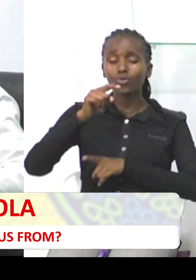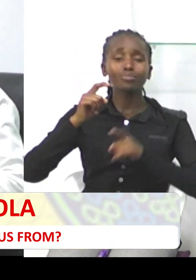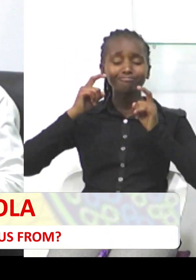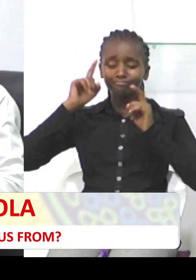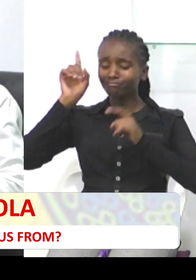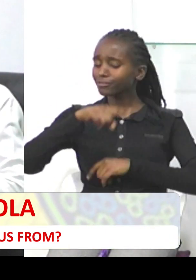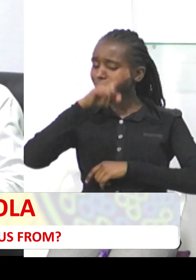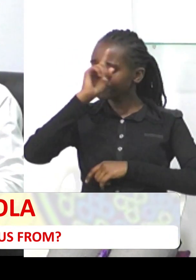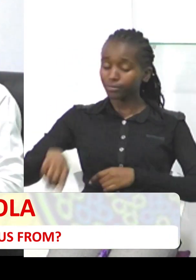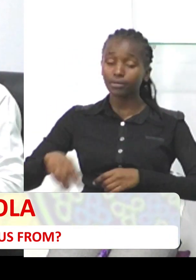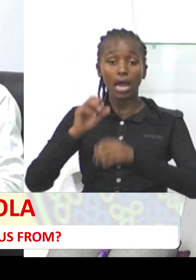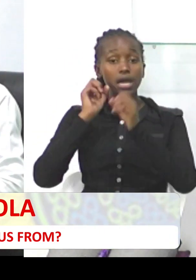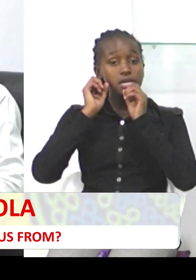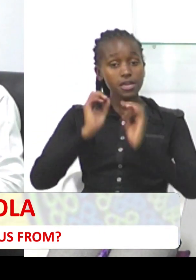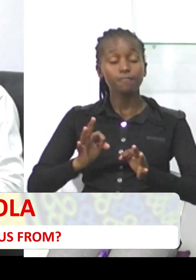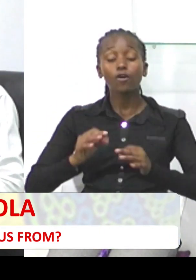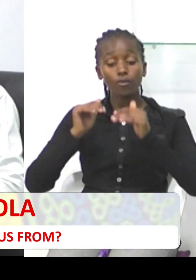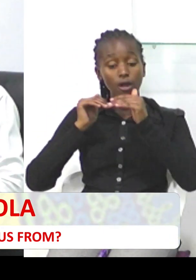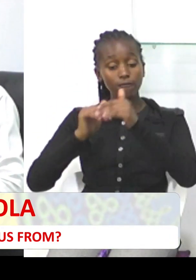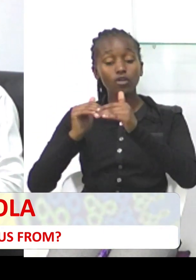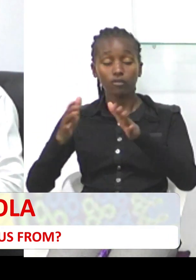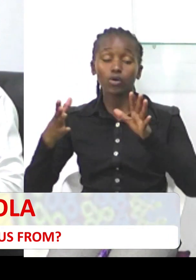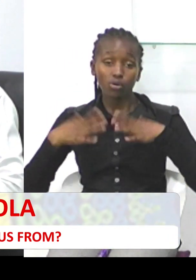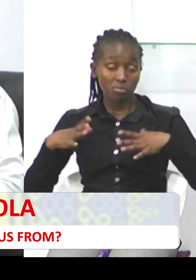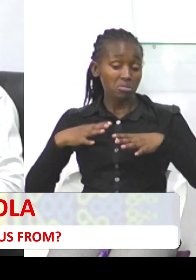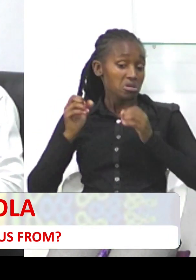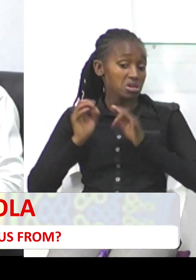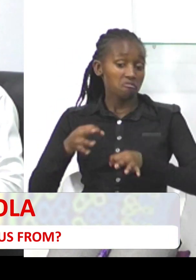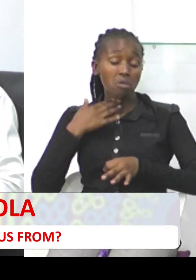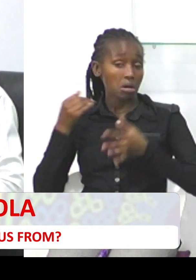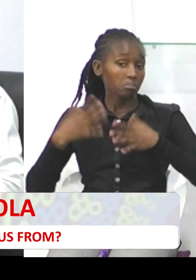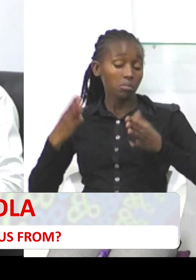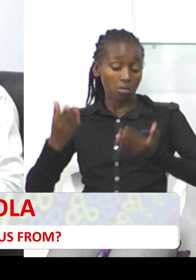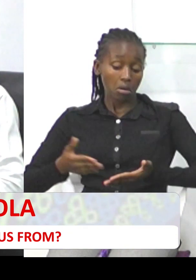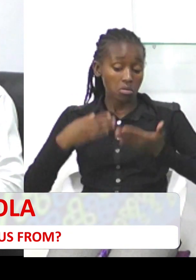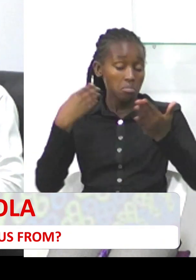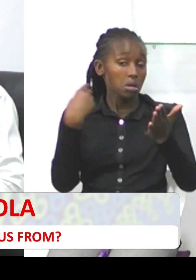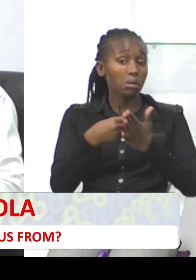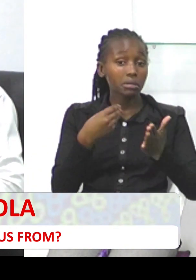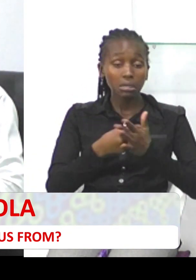wewe piga muziki ukitegemea wanadamu akupatie pesa usucceed. Hautaona ngo.